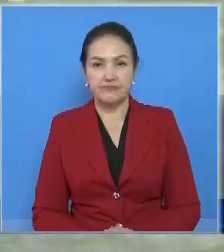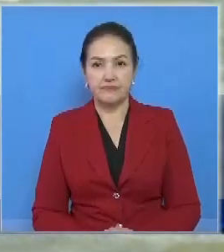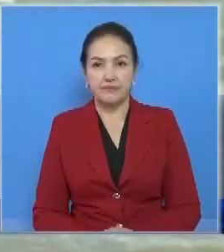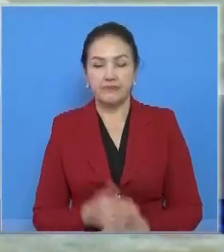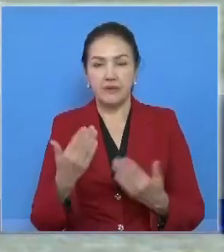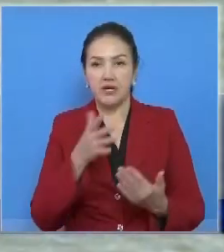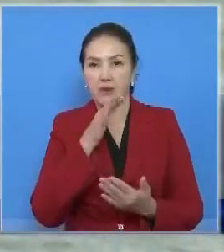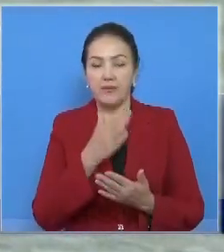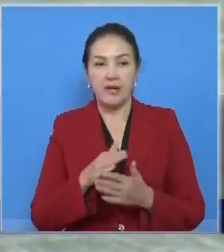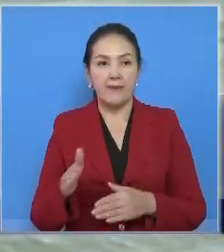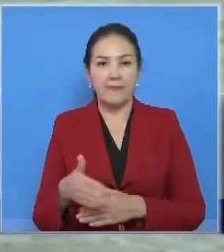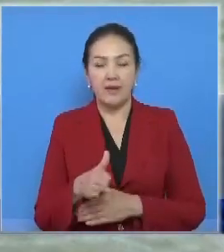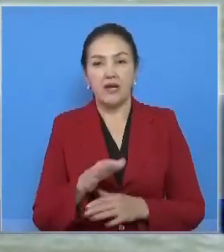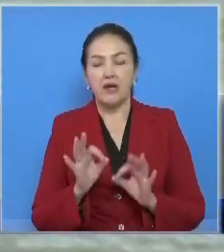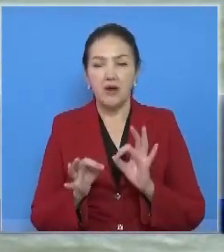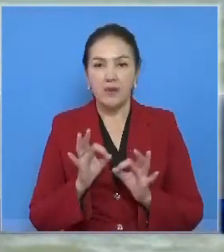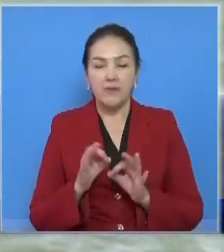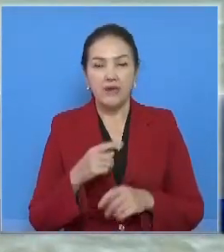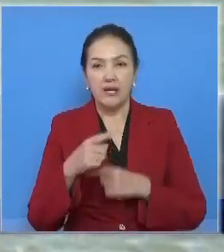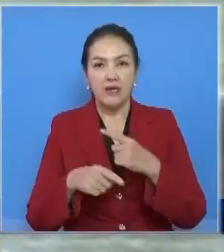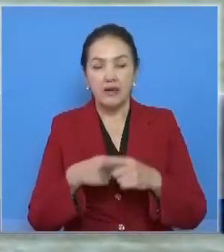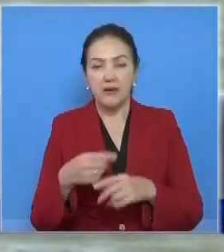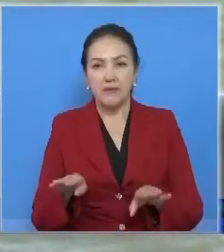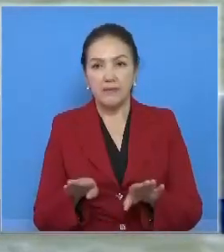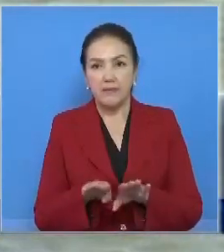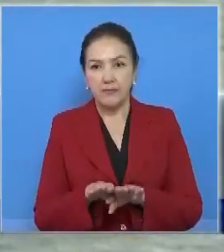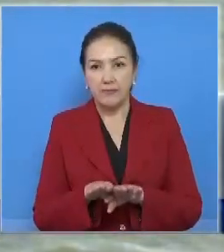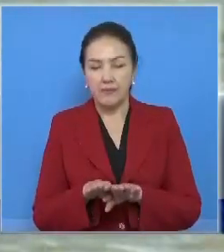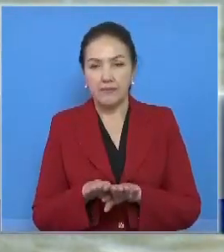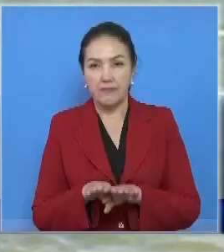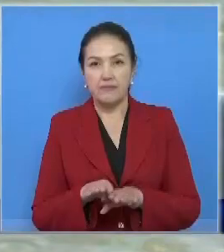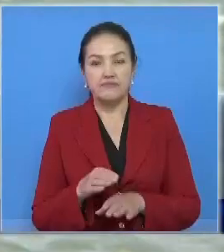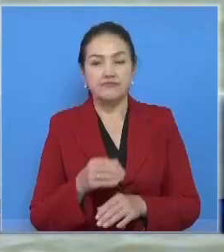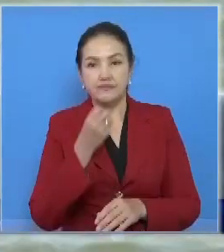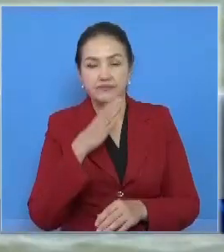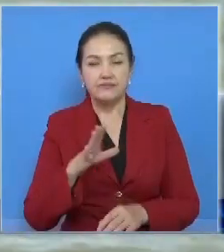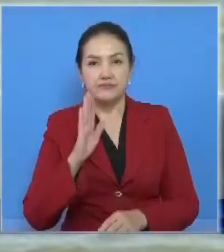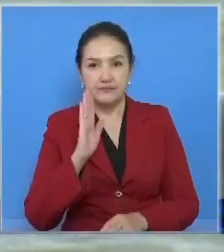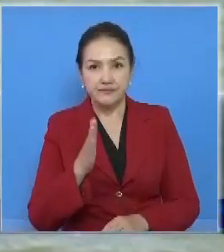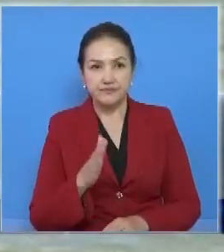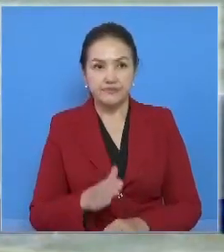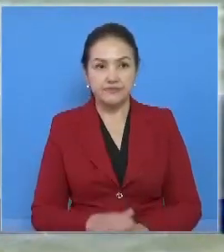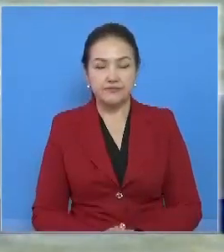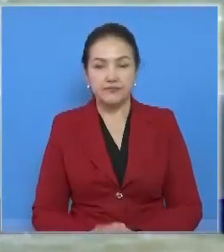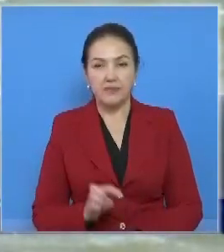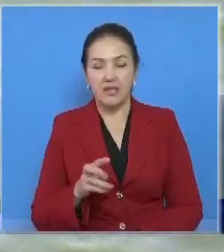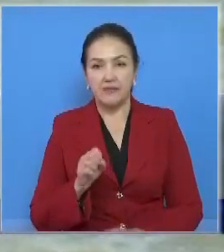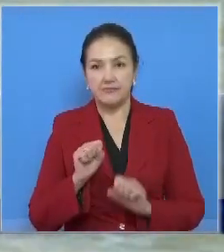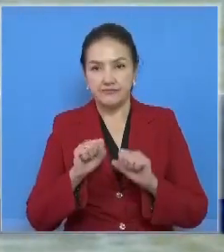қазіргі уақытта балық қоры тұрақты. Енді келешекте осы уылдырықтау жақсы жүргеннен кейін одан да артуы